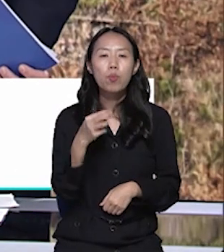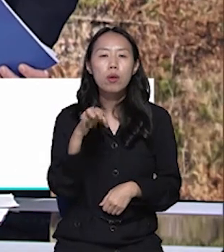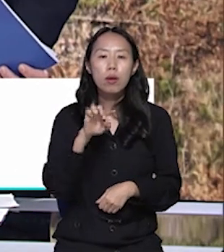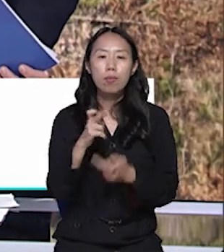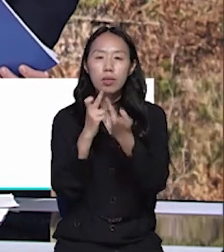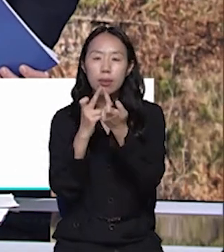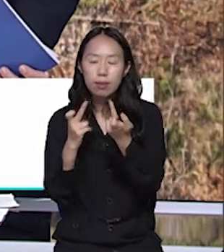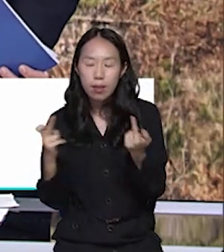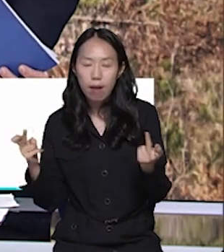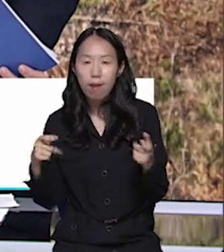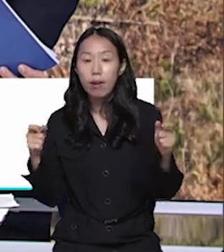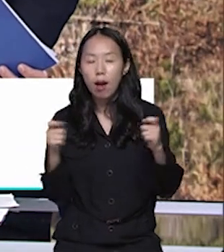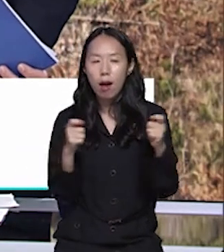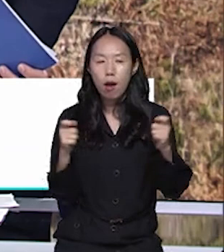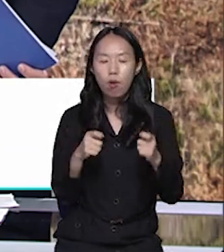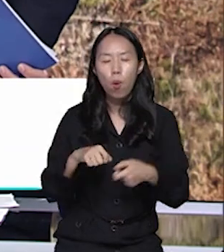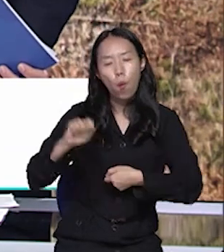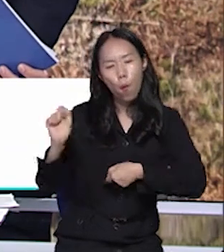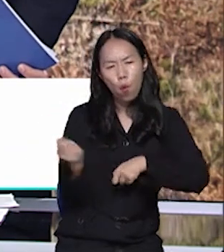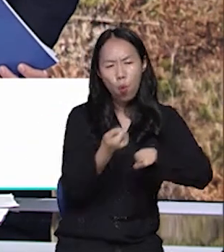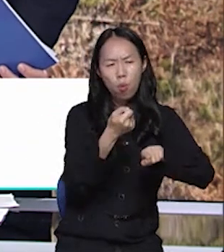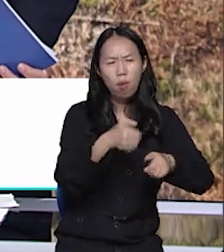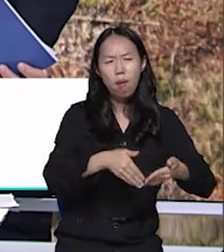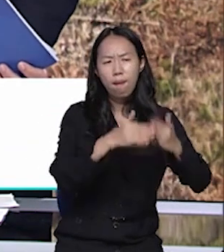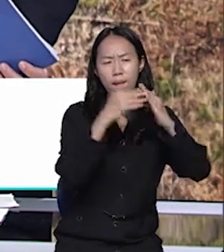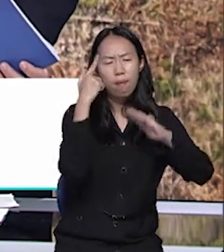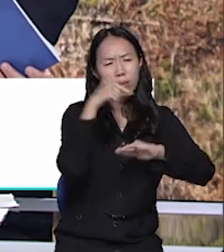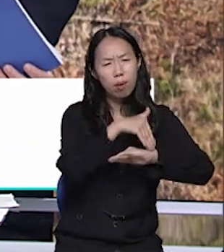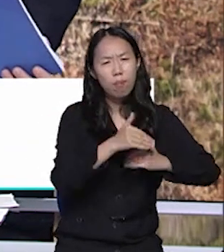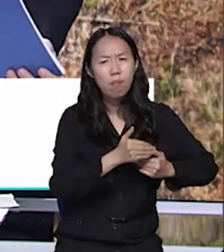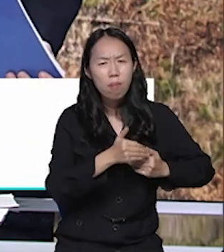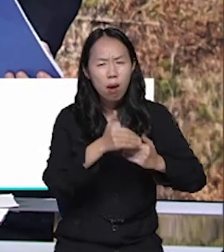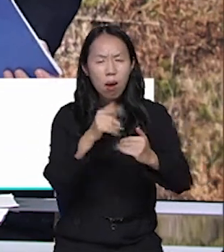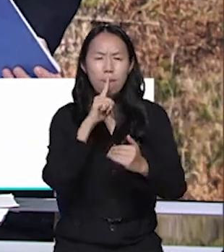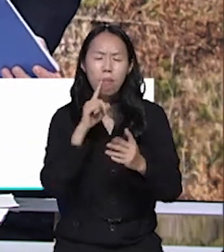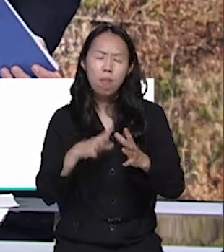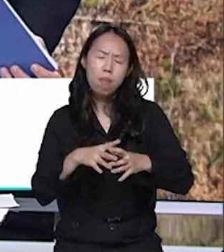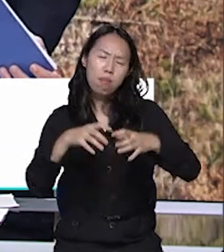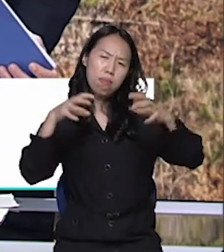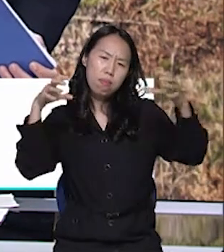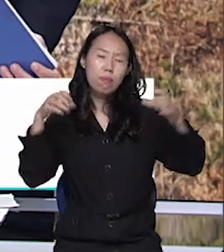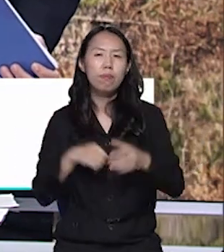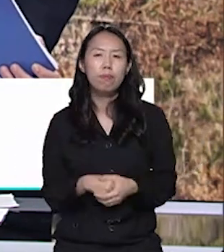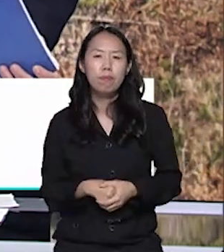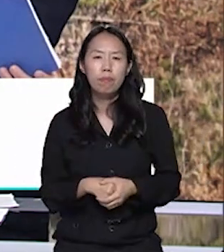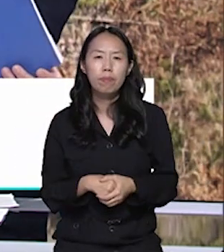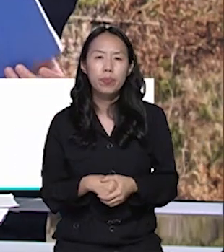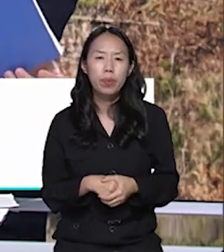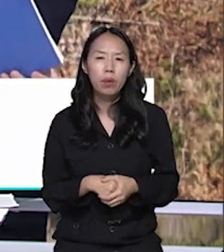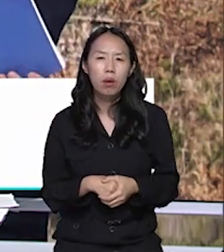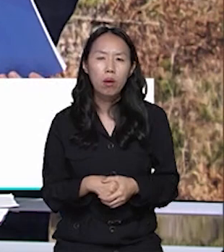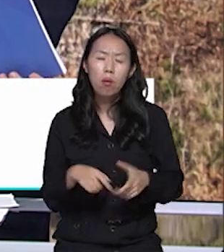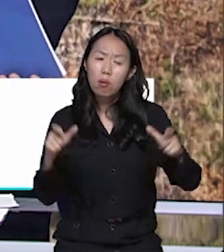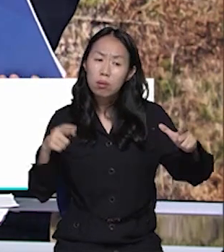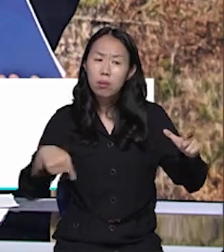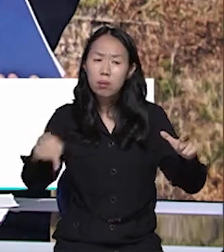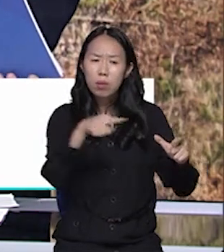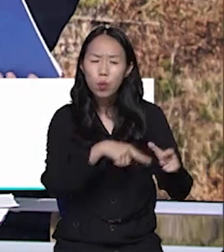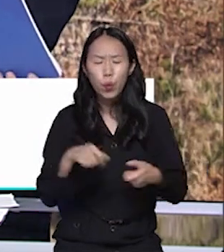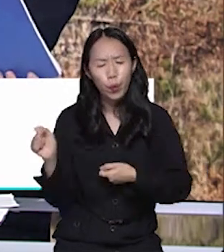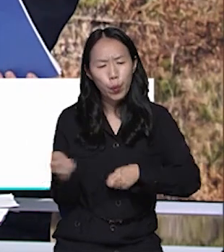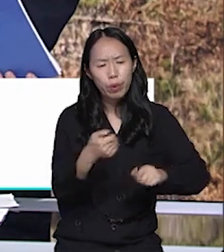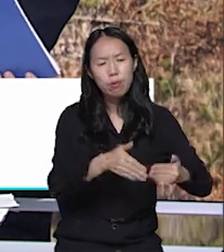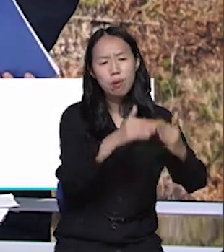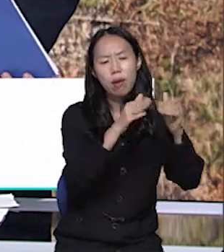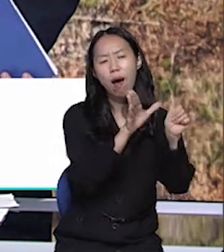도립공원 인근에 18월 규모의 골프장 개발 계획이 추진되면서 논란이라는 소식 전해드렸는데요이 지역에 골프장을